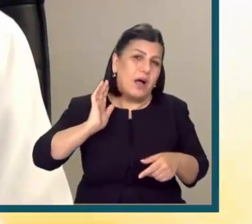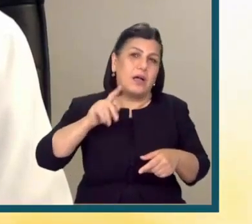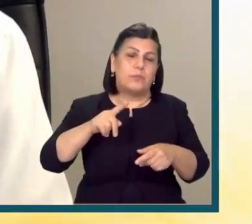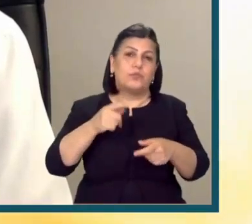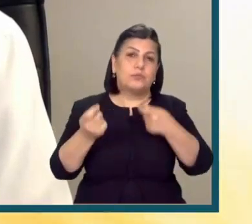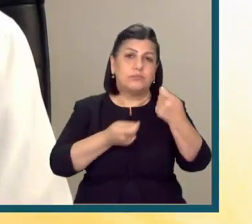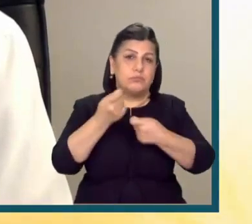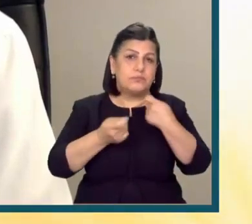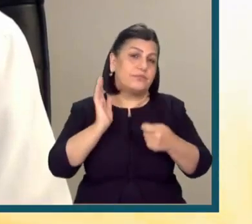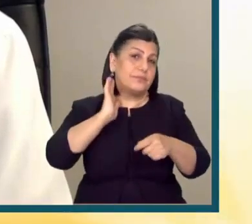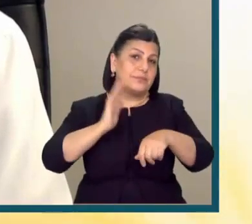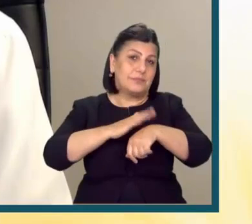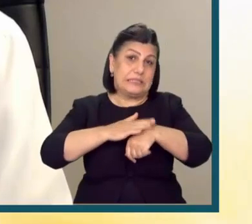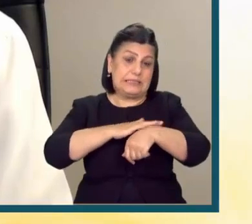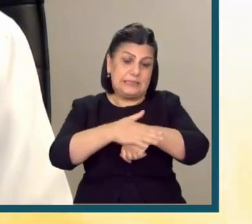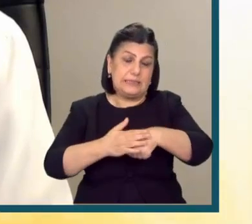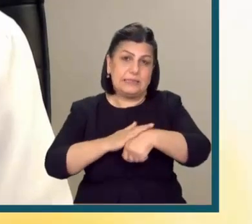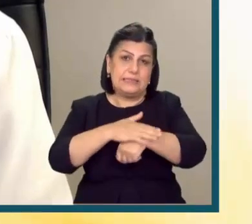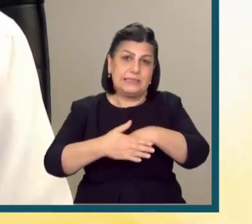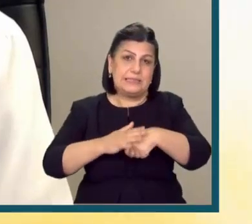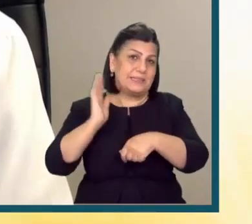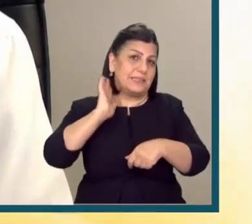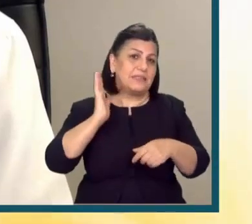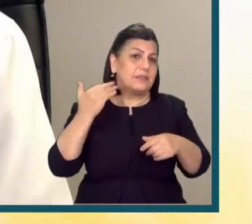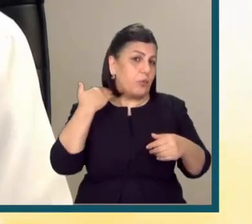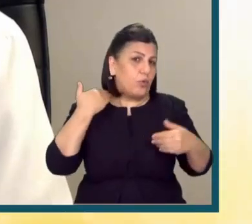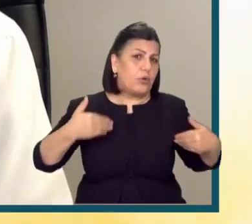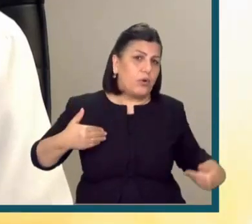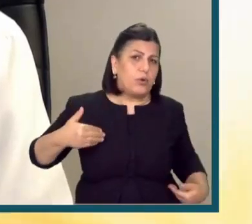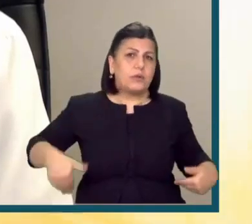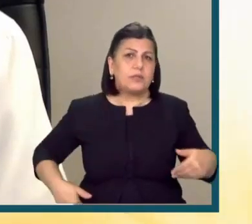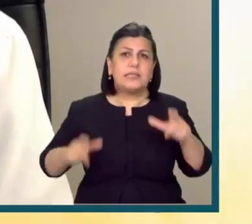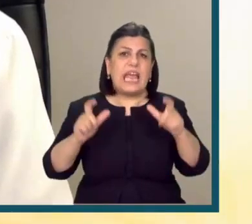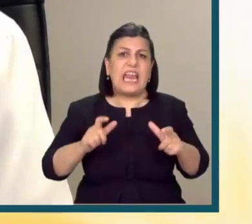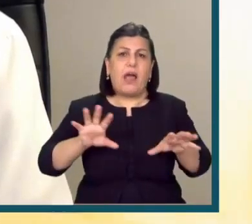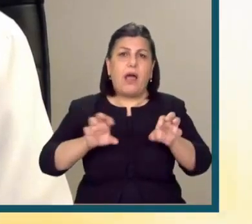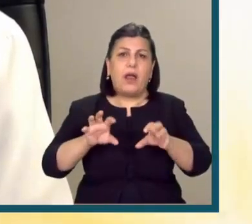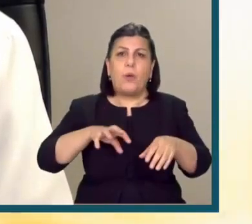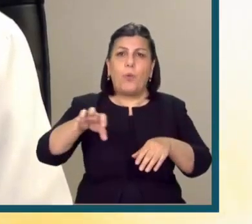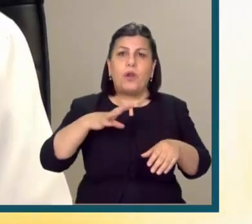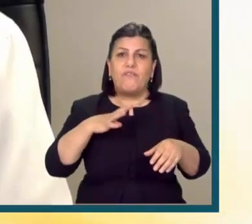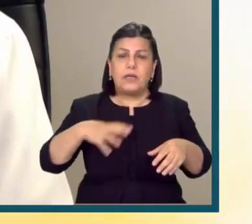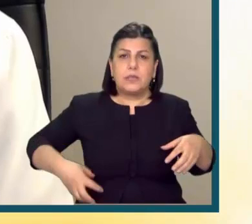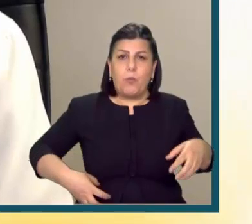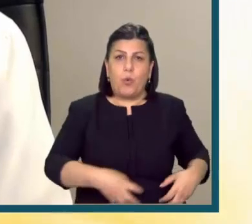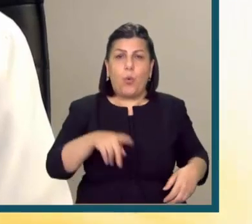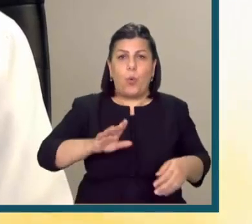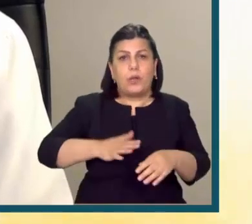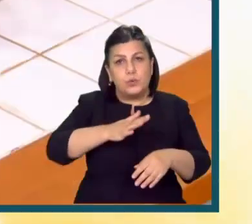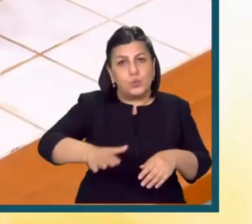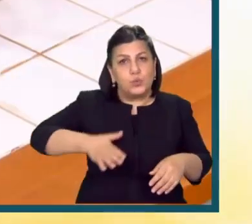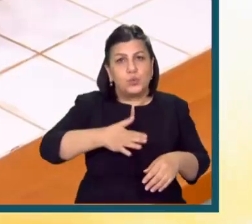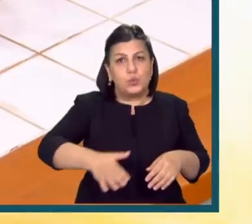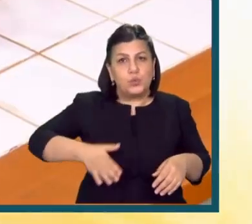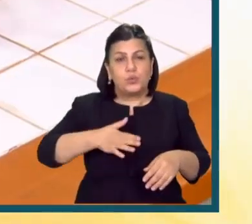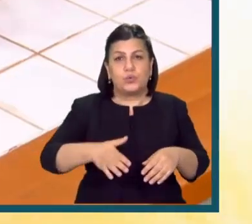kullanabiliyorsunuz. Dıştan bunu güzelce dairesel hareketlerle yapabiliyorsunuz. Aynı